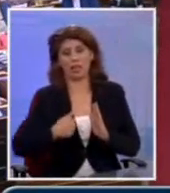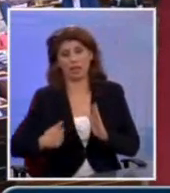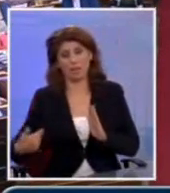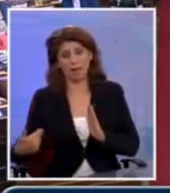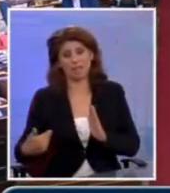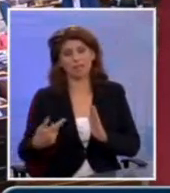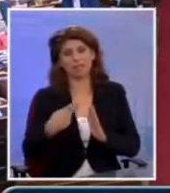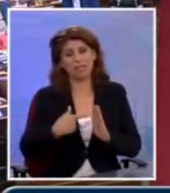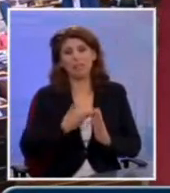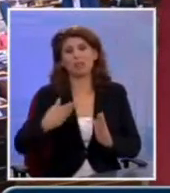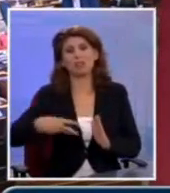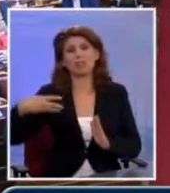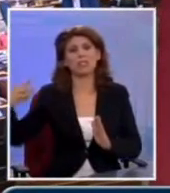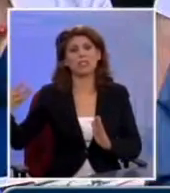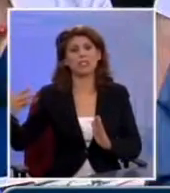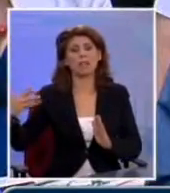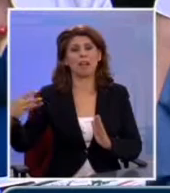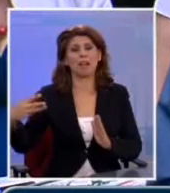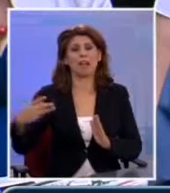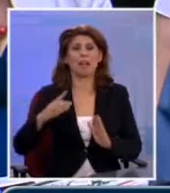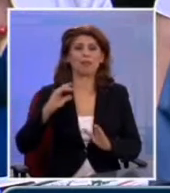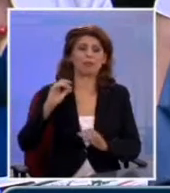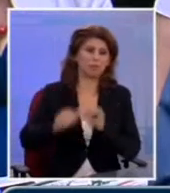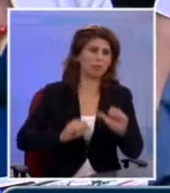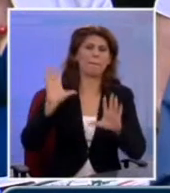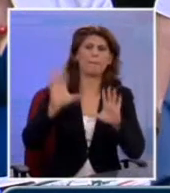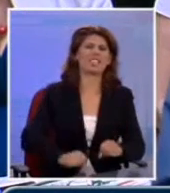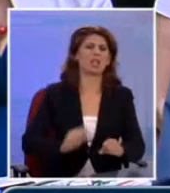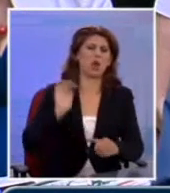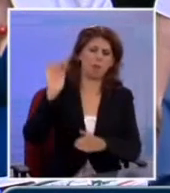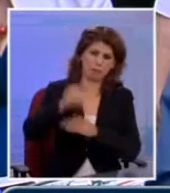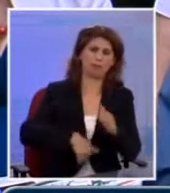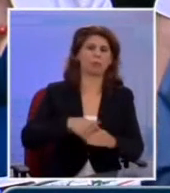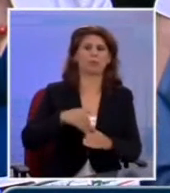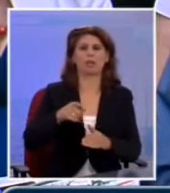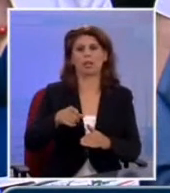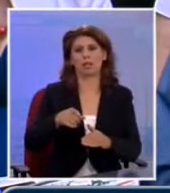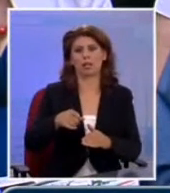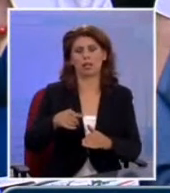να κατηγορεί το ΣΥΡΙΖΑ για πραξικόπημα κλπ. Εντάξει, αντιλαμβανόμαστε όλοι.